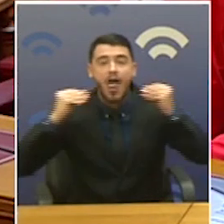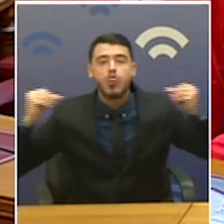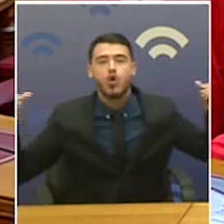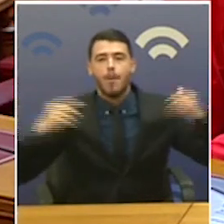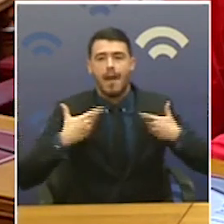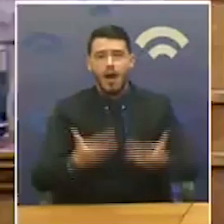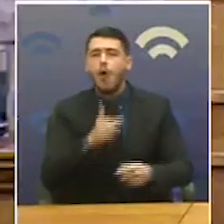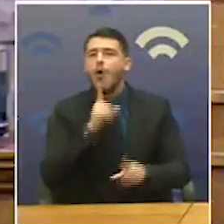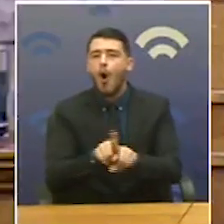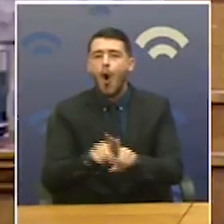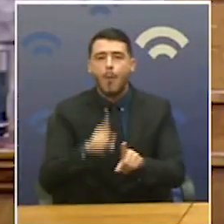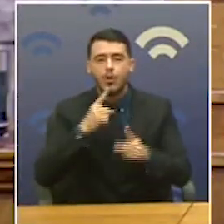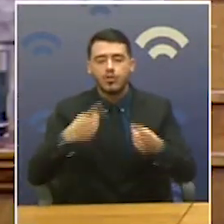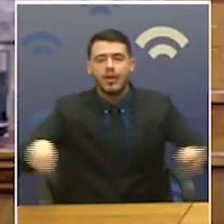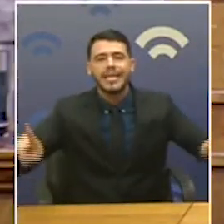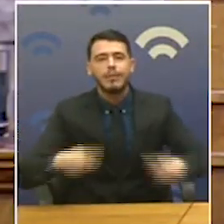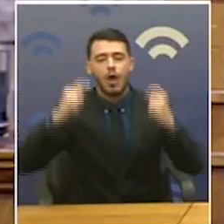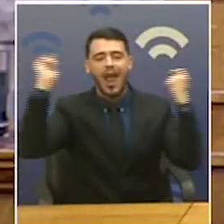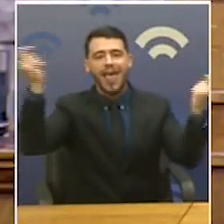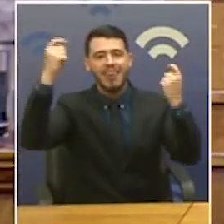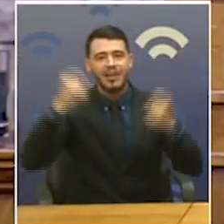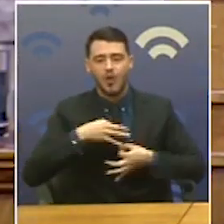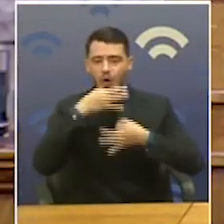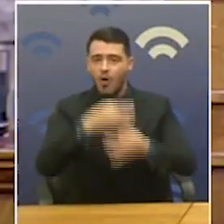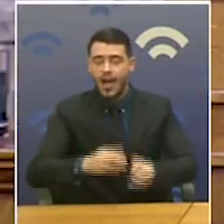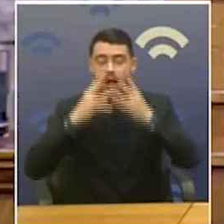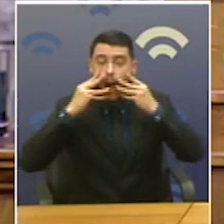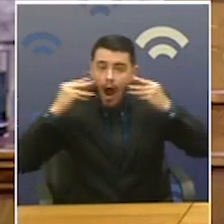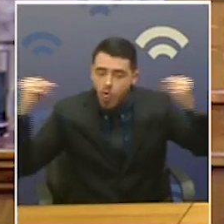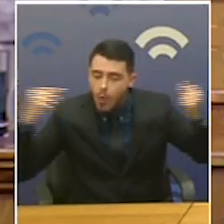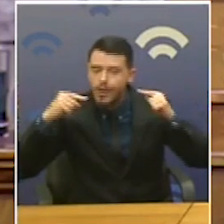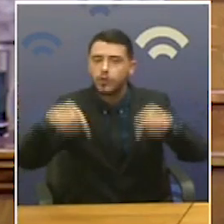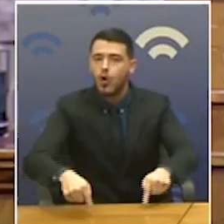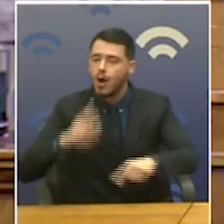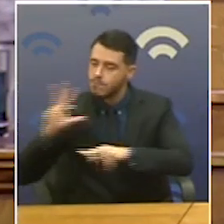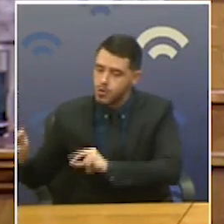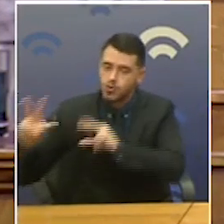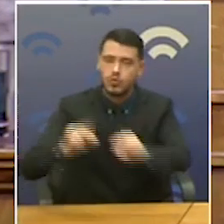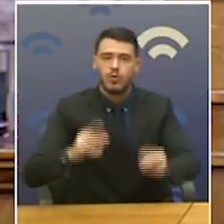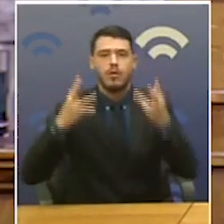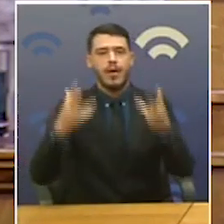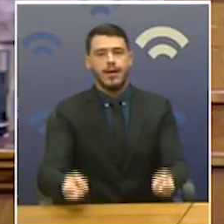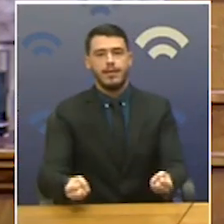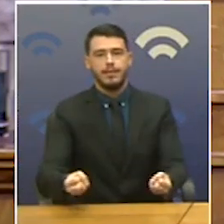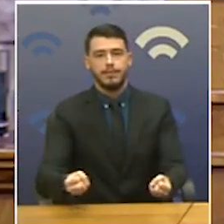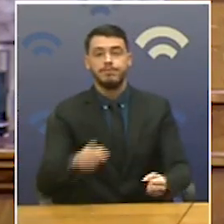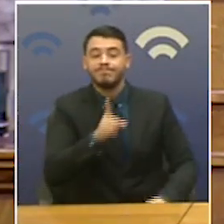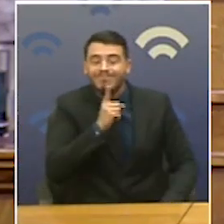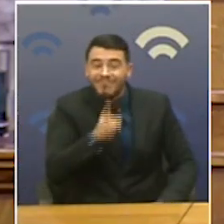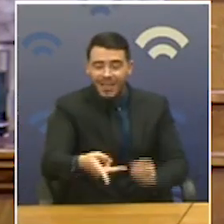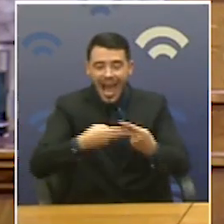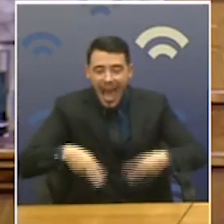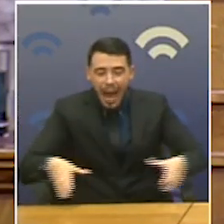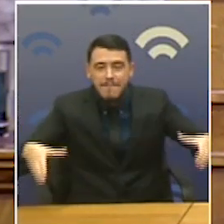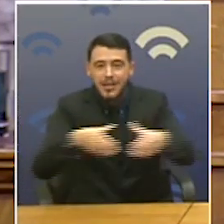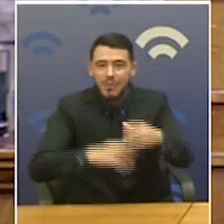πάλι στον εθνικό μας ύμνο. Και είμαι βέβαιος ότι αυτό το πνεύμα διαπνέει και τη συγκρότηση της αποστολής της Επιτροπής